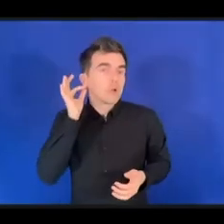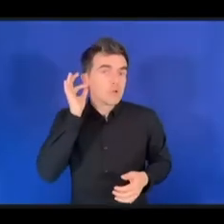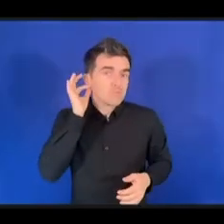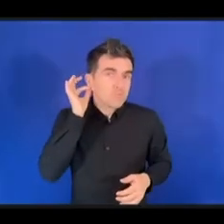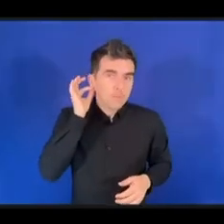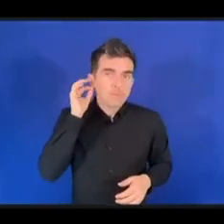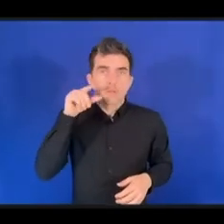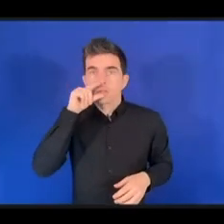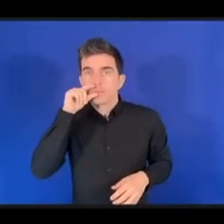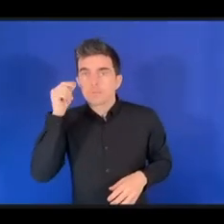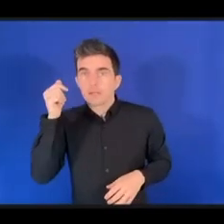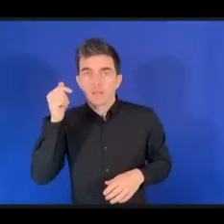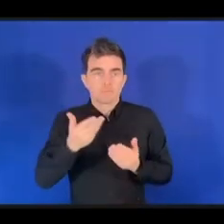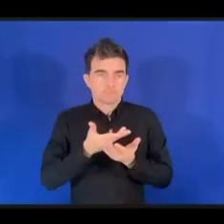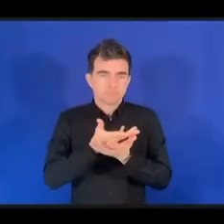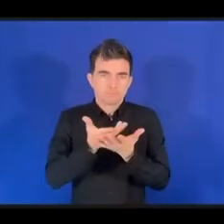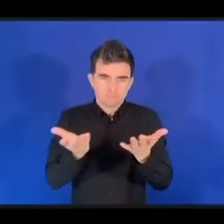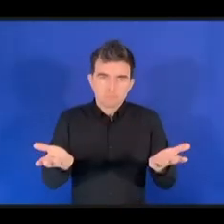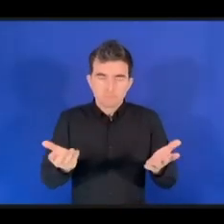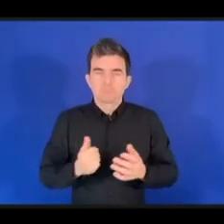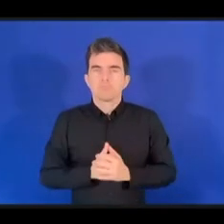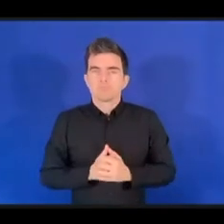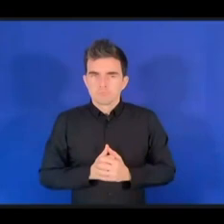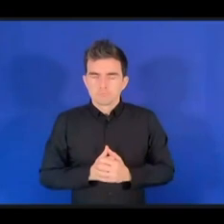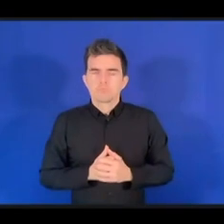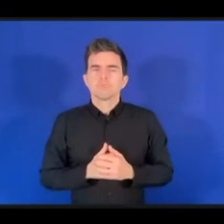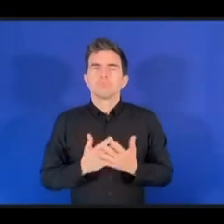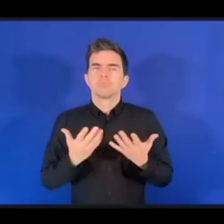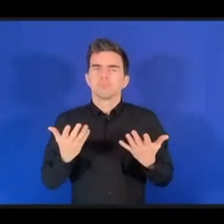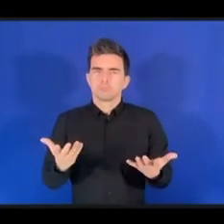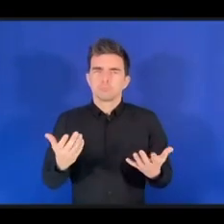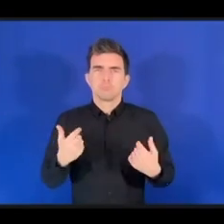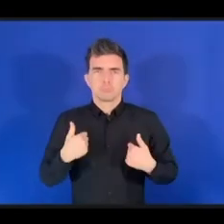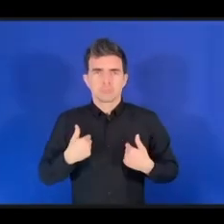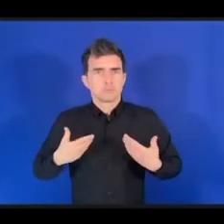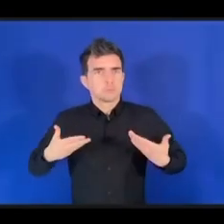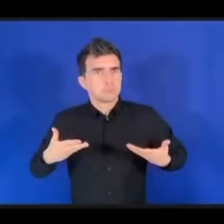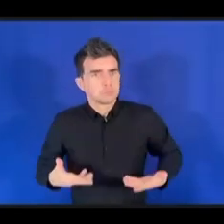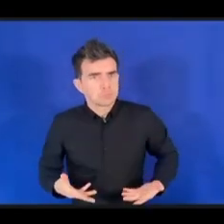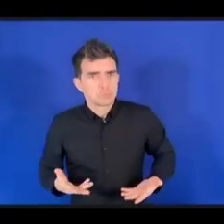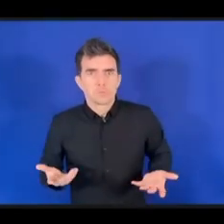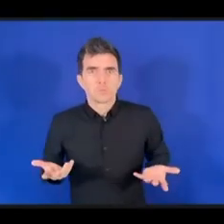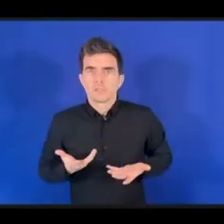非常荣幸发言。2017年呢，我也非常荣幸